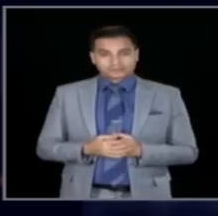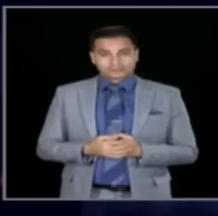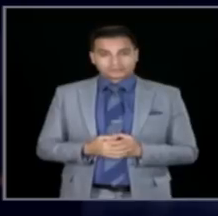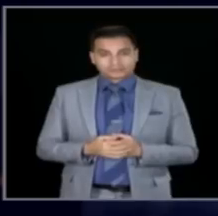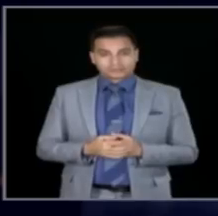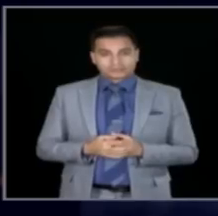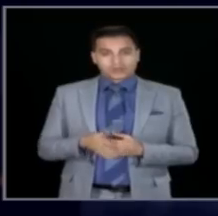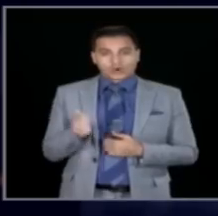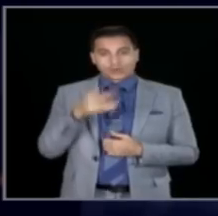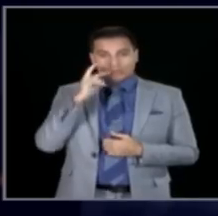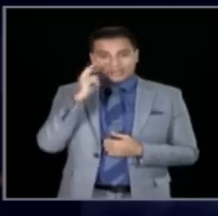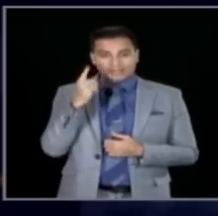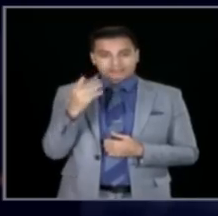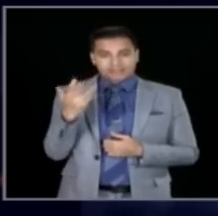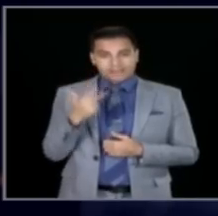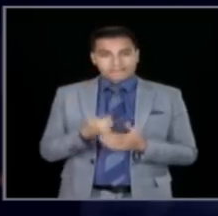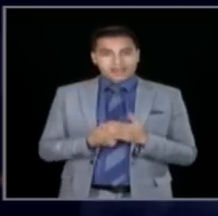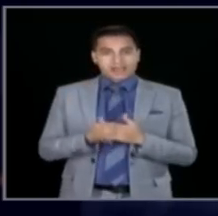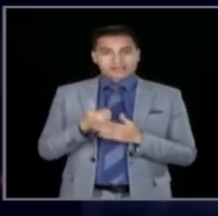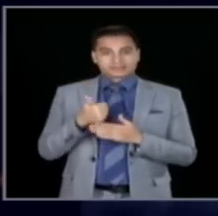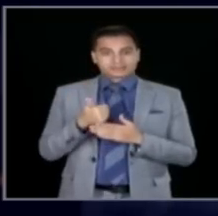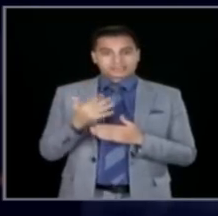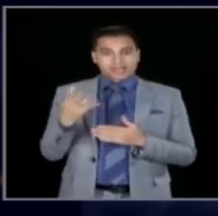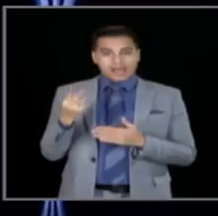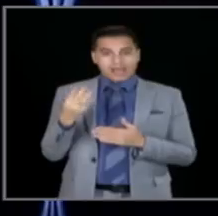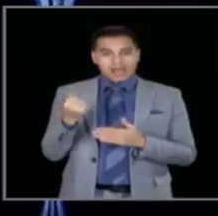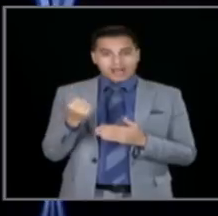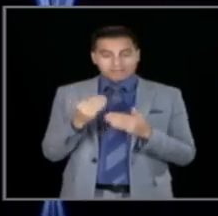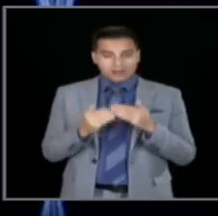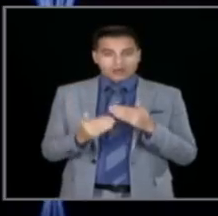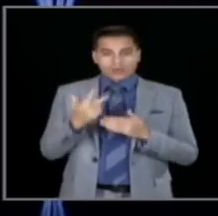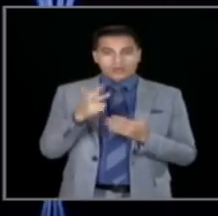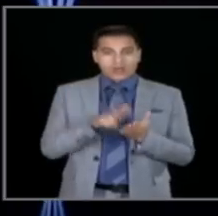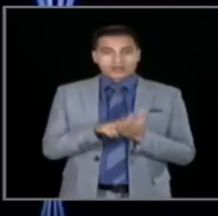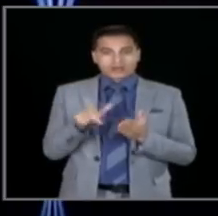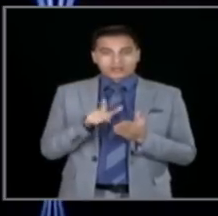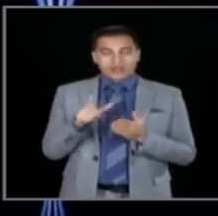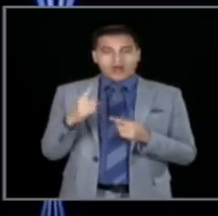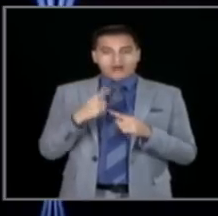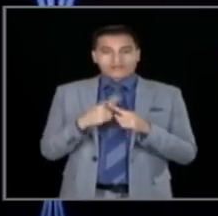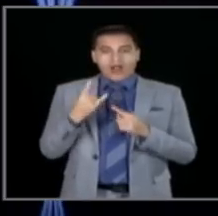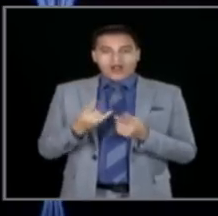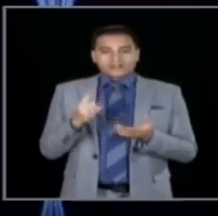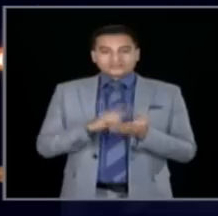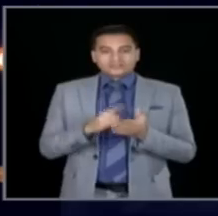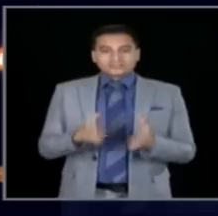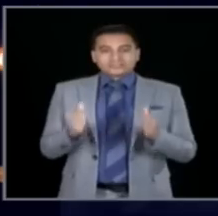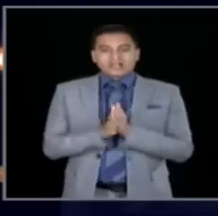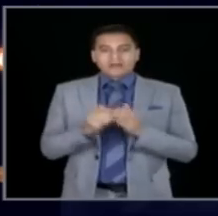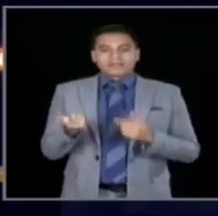حوت الأزرق حسنتوا النتيجة، كنتوا 40 وثلاث إجابات صح وعشر نقط هدية